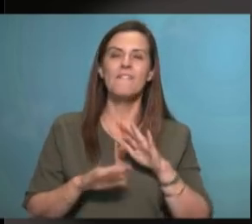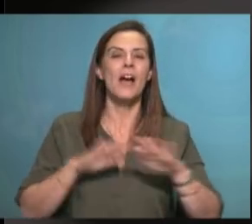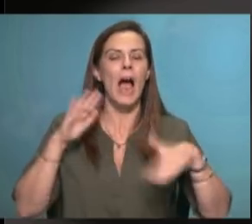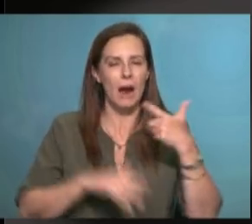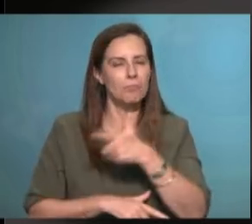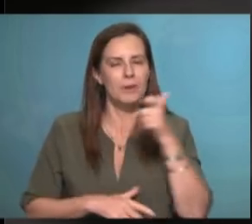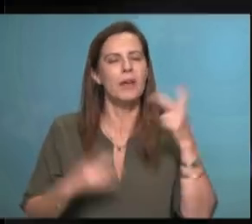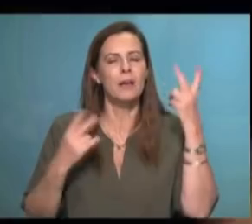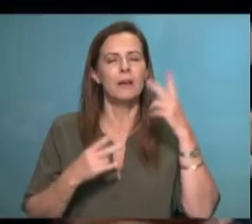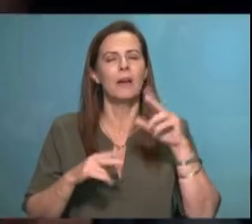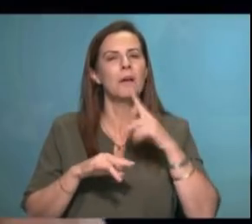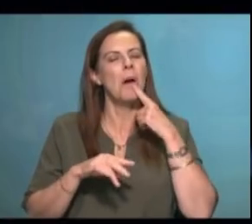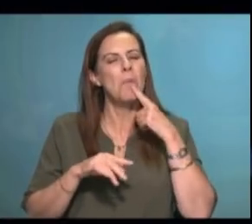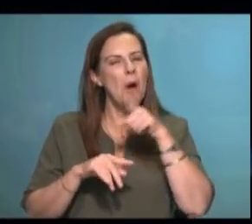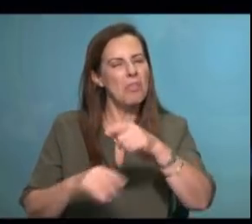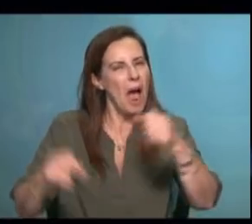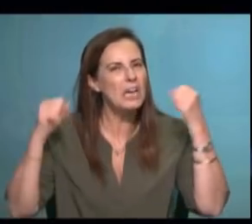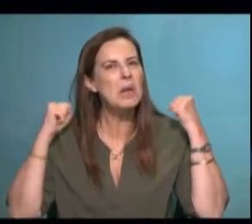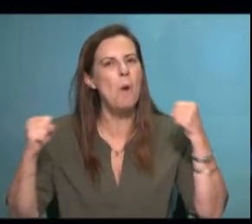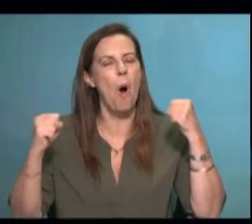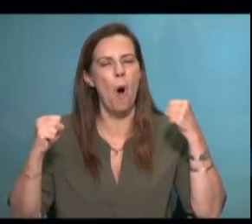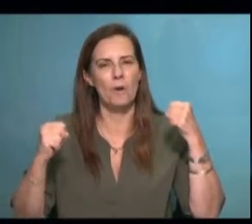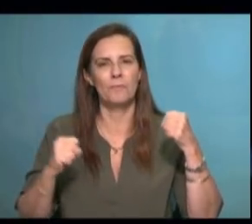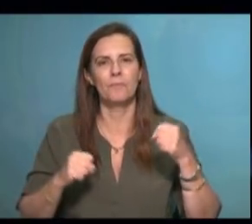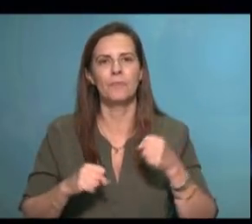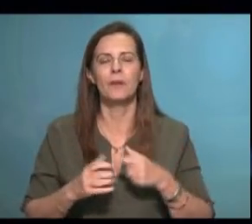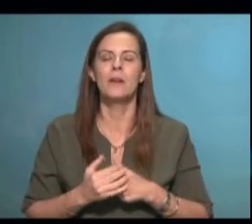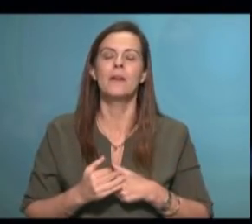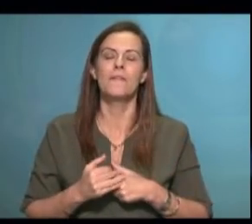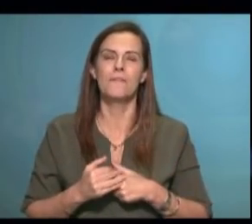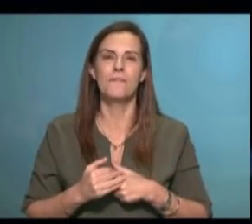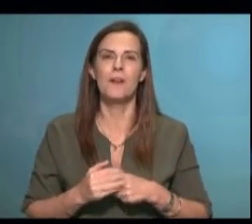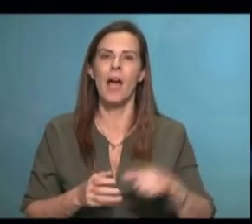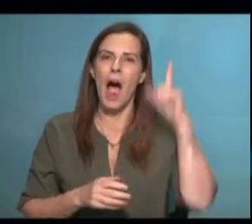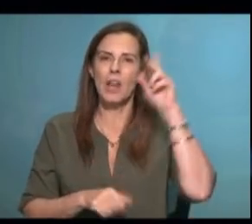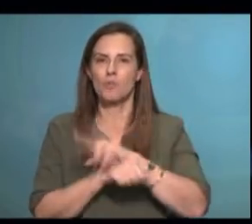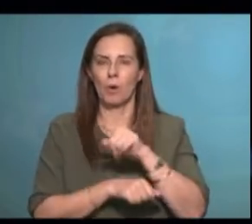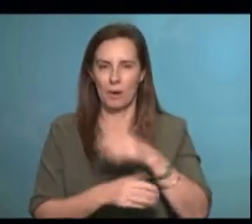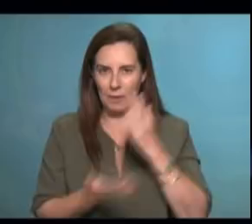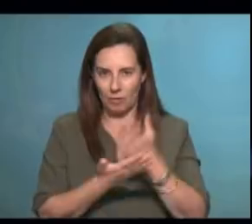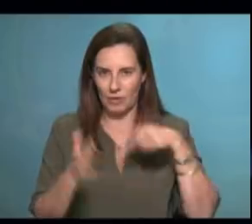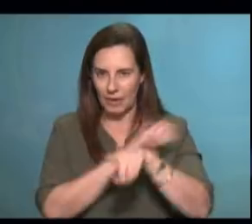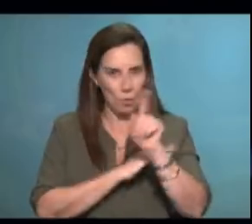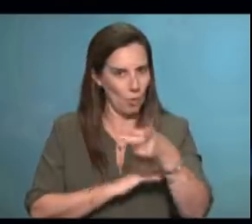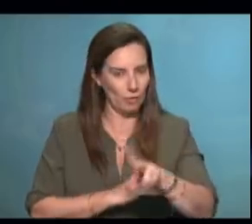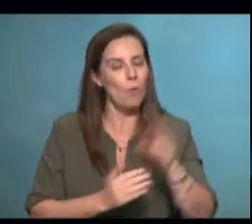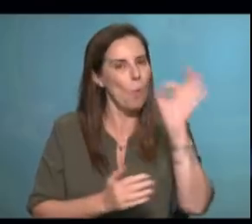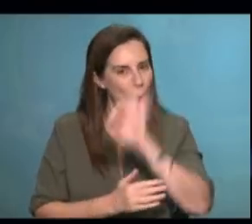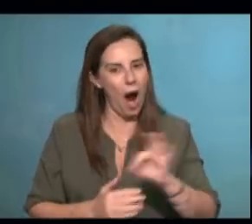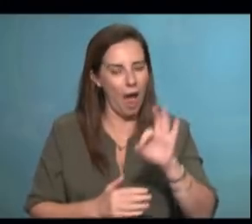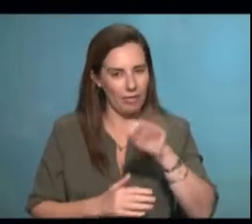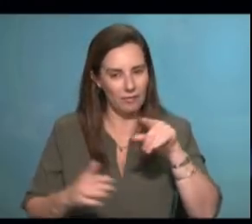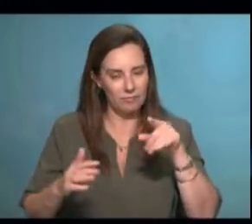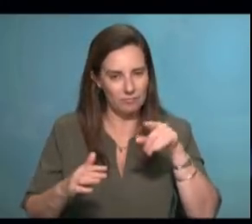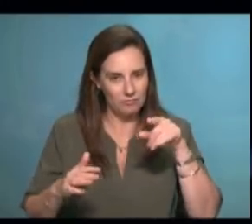התחילו לברך אותו, אתה גיבור, וכו' וכו', ושאללה יגן עליך, כיוון שהוא נמלט, הוא לא נהרג, הוא עדיין מתנהל אחריו